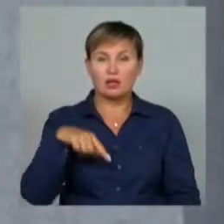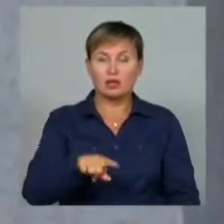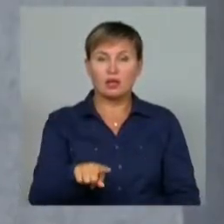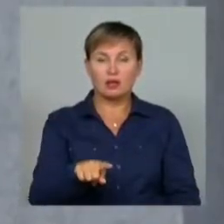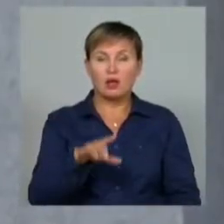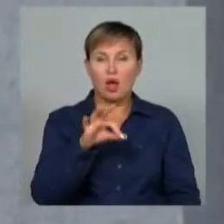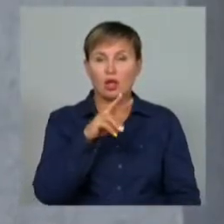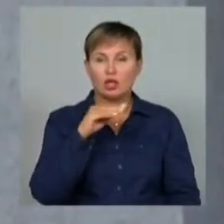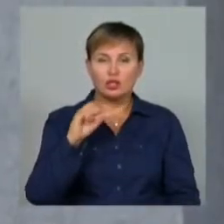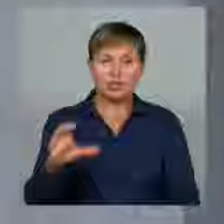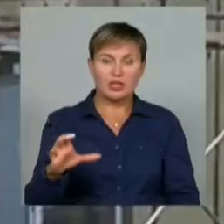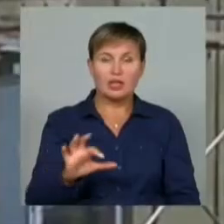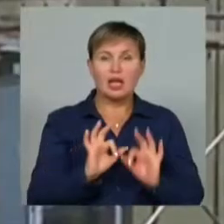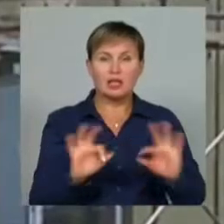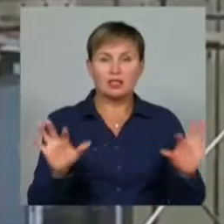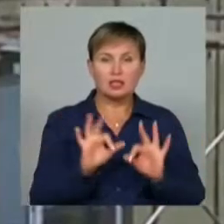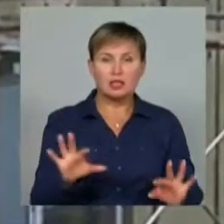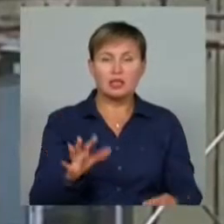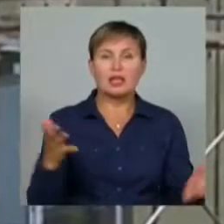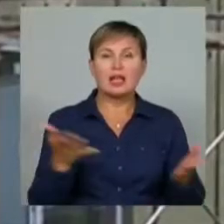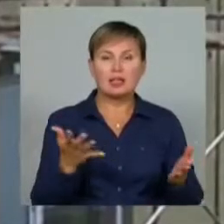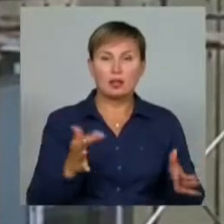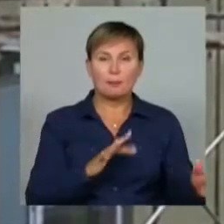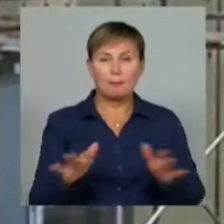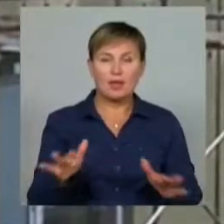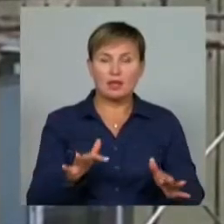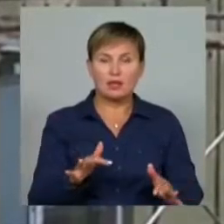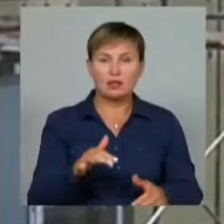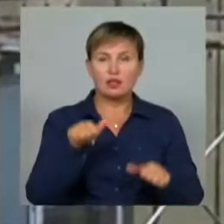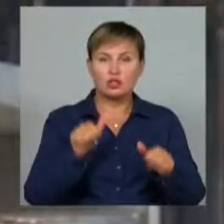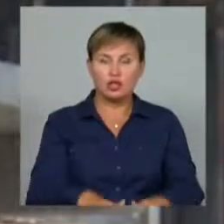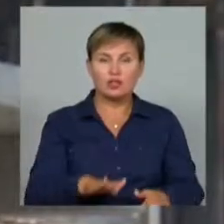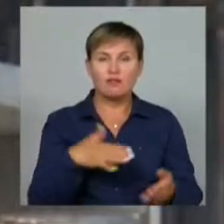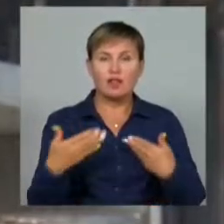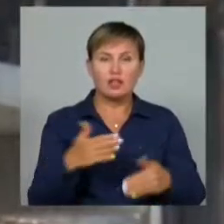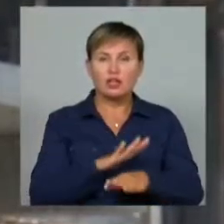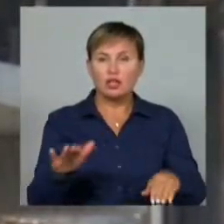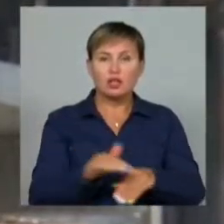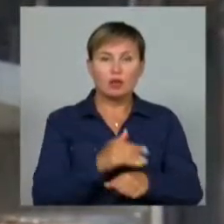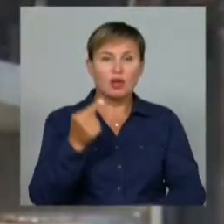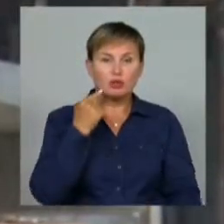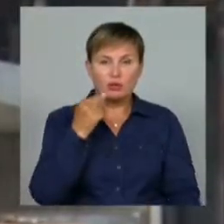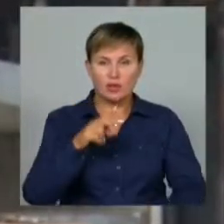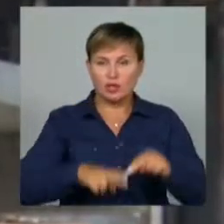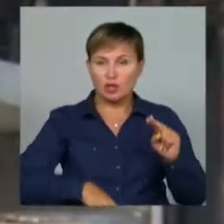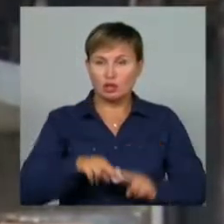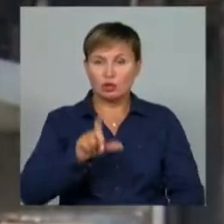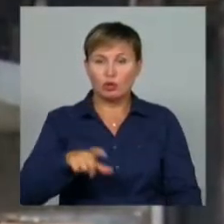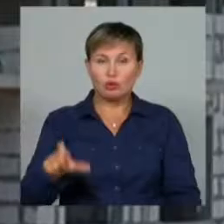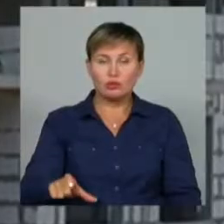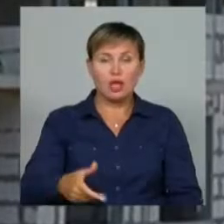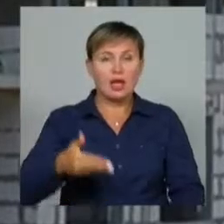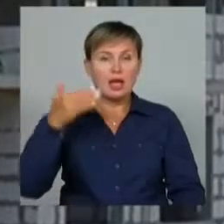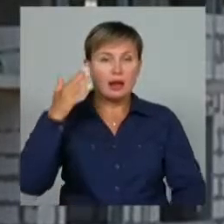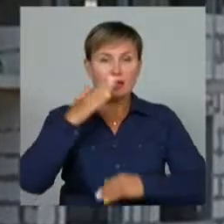контроля Олжас Тулебаев рассказал о том, какие меры предпринимаются в отношении недобросовестных застройщиков. Отметим, ранее